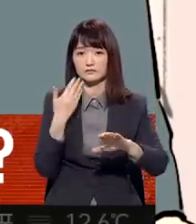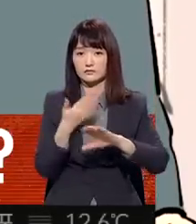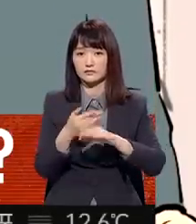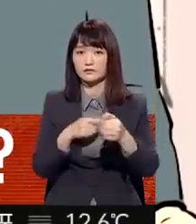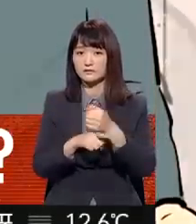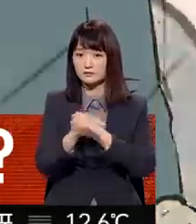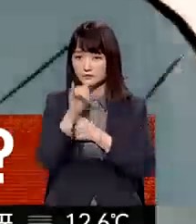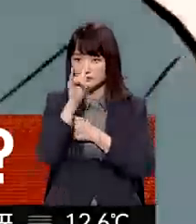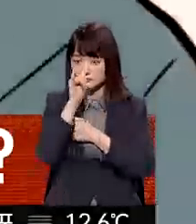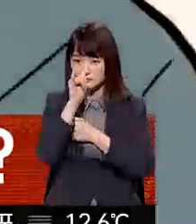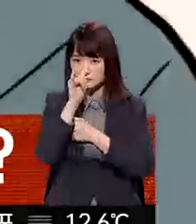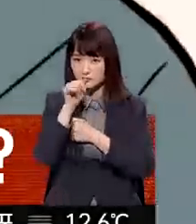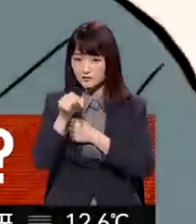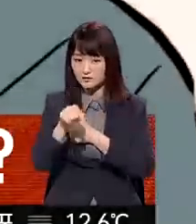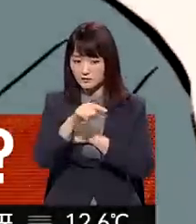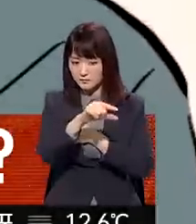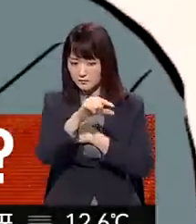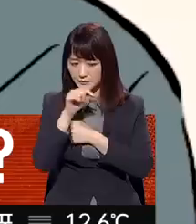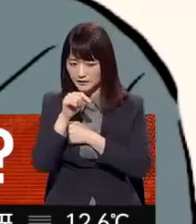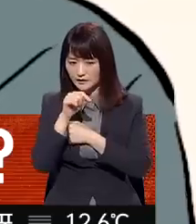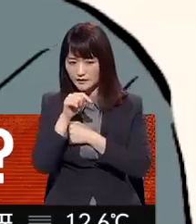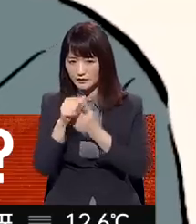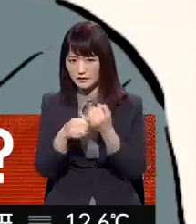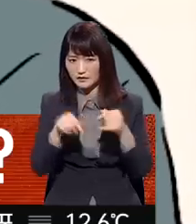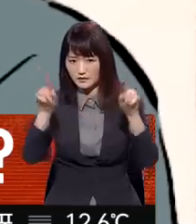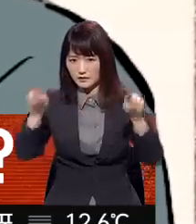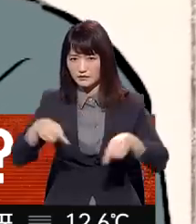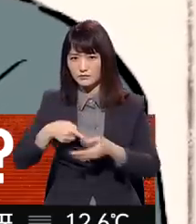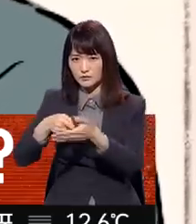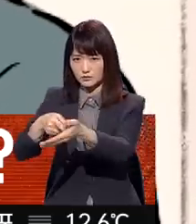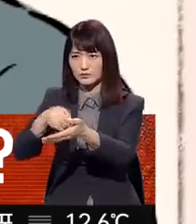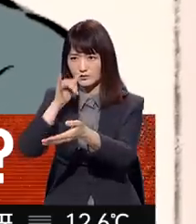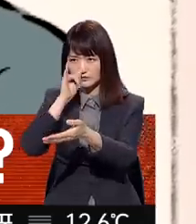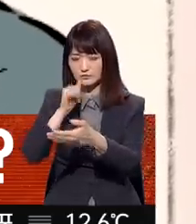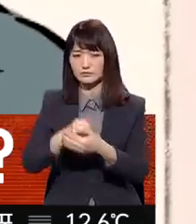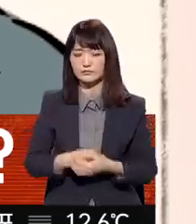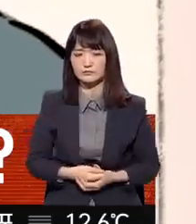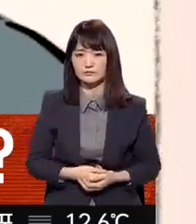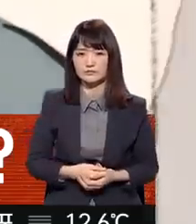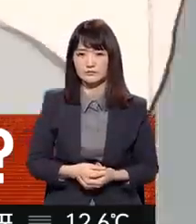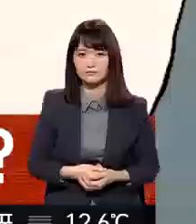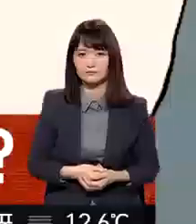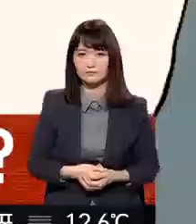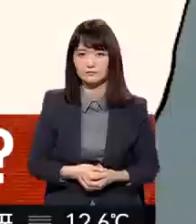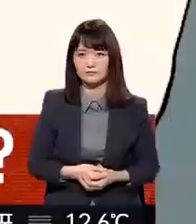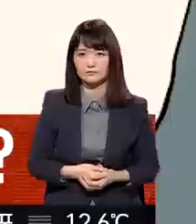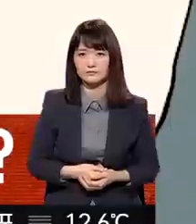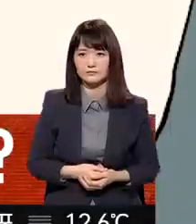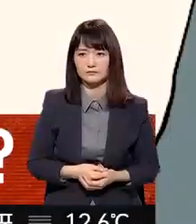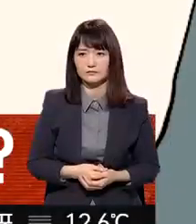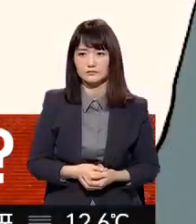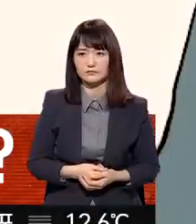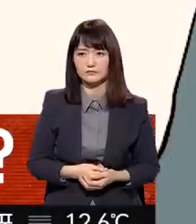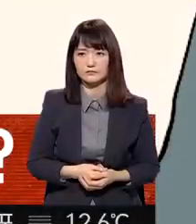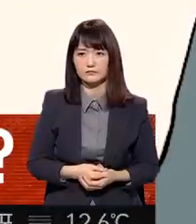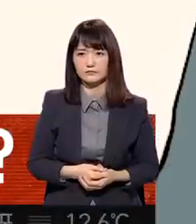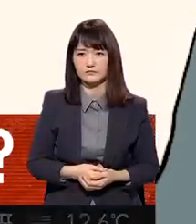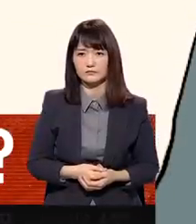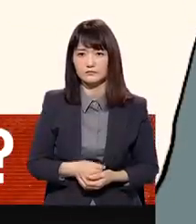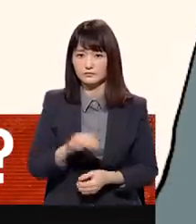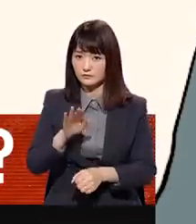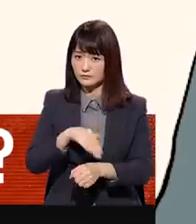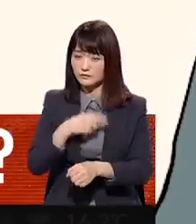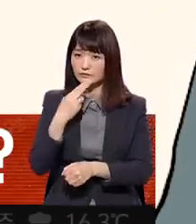사유들이 있다 그러면 그것을 꼬투리 잡아서 계속 이혼을 청구하는 경우가 많습니다. 그래서 지금 이 얘기로는 잘못한 게 없다고